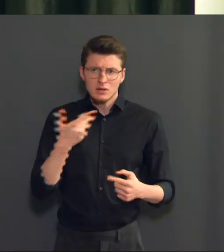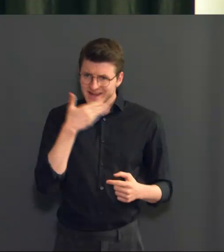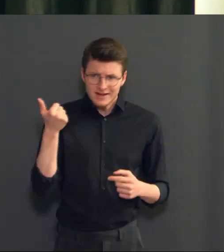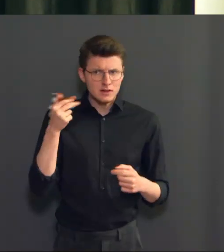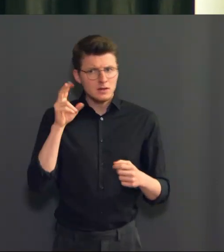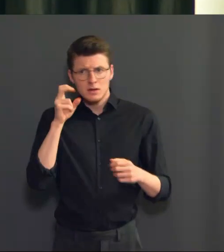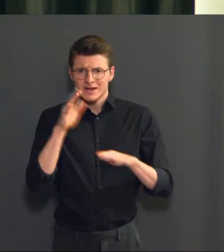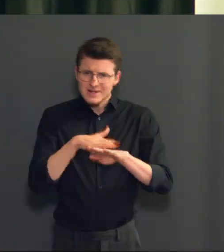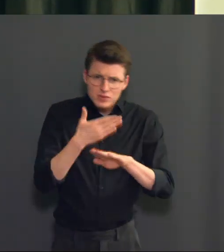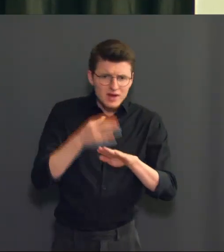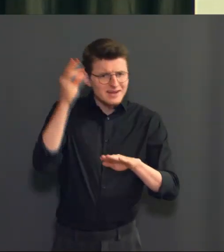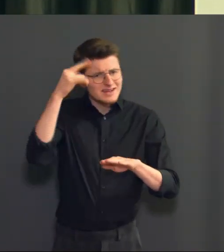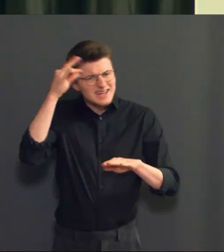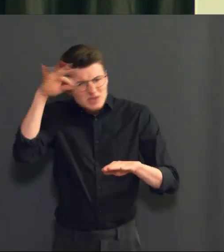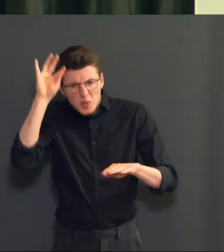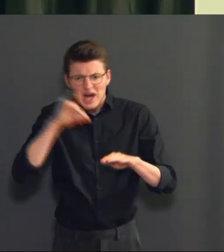gezondheidsrisico's.